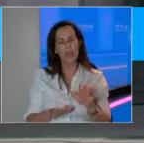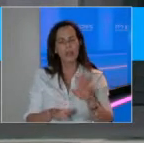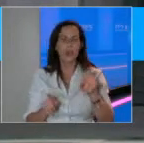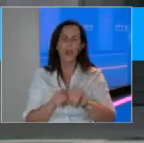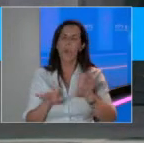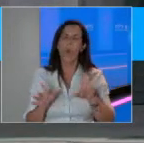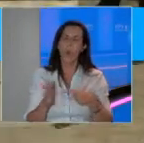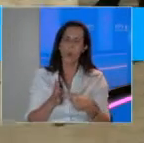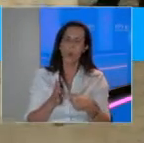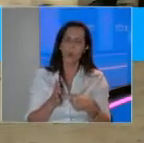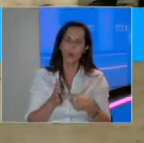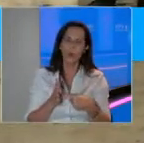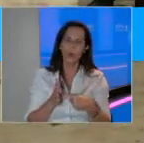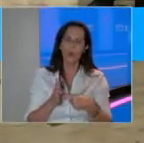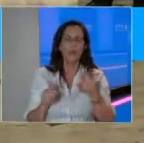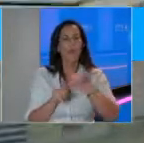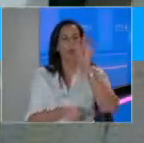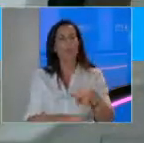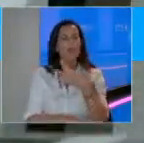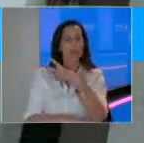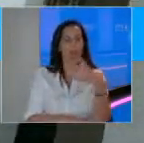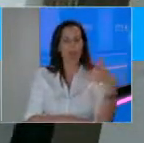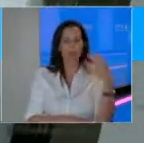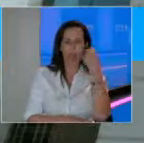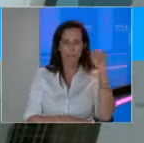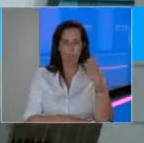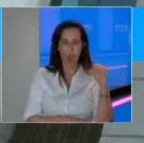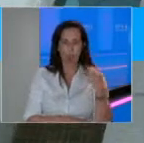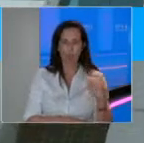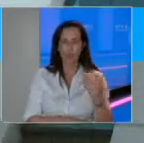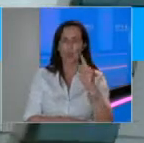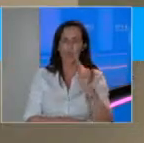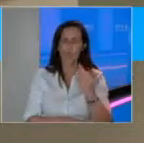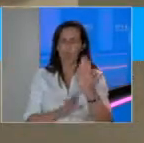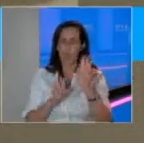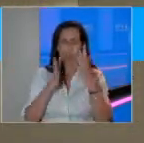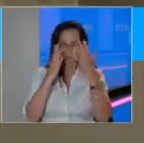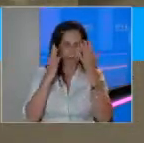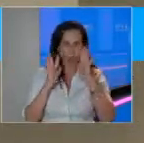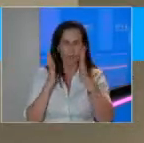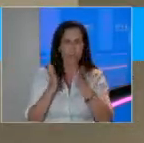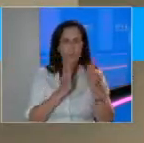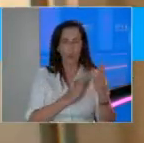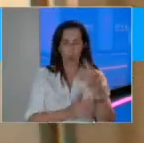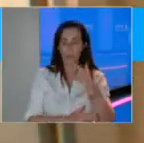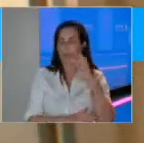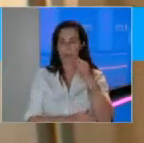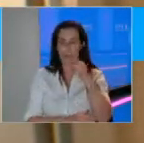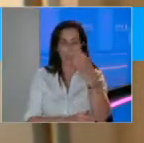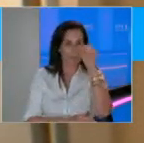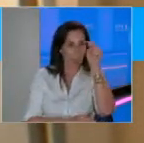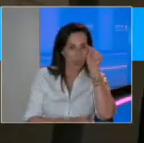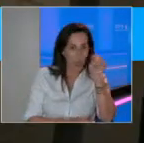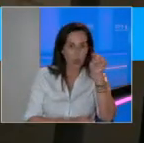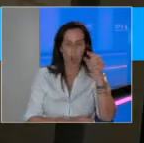לוח של, מין טבלה של עבירות, ואז בצורה מאוד סכמטית קובעים שאם זאת עבירה